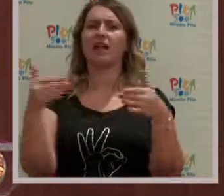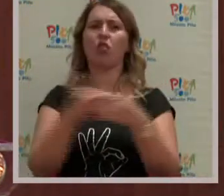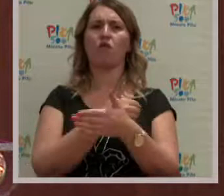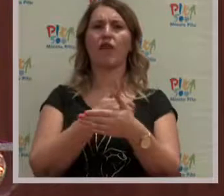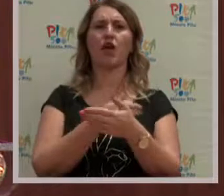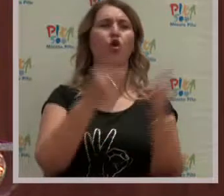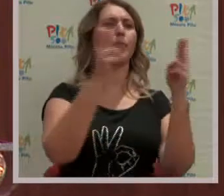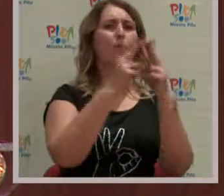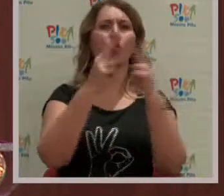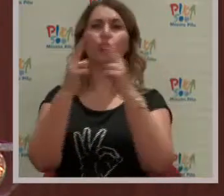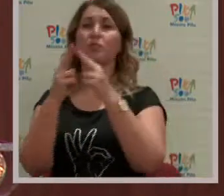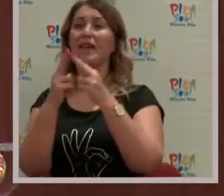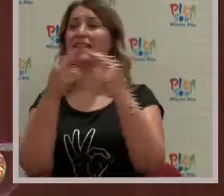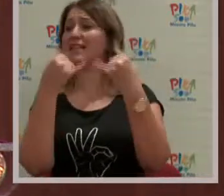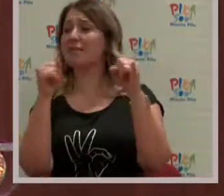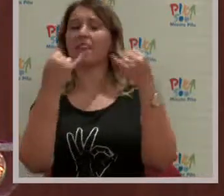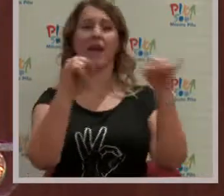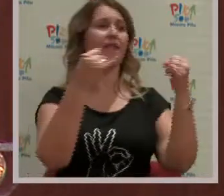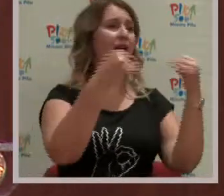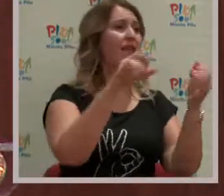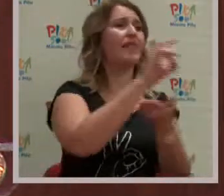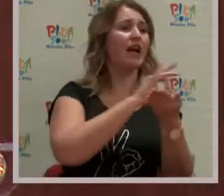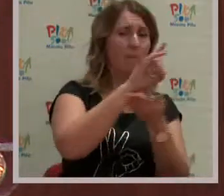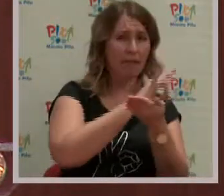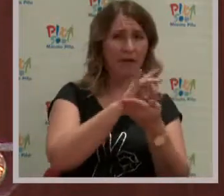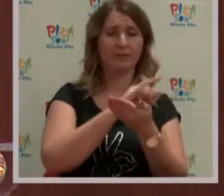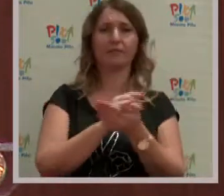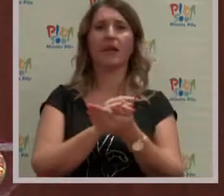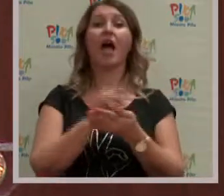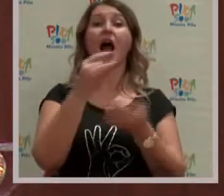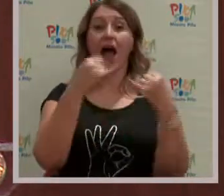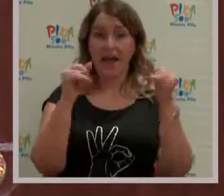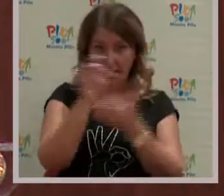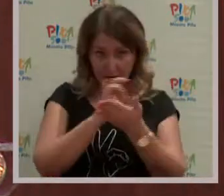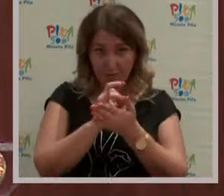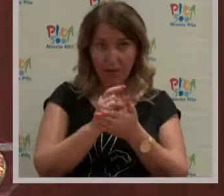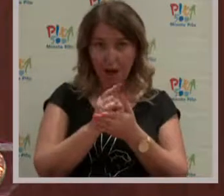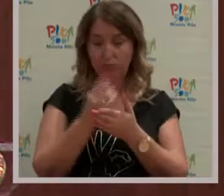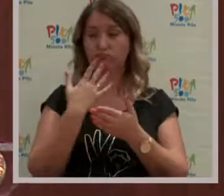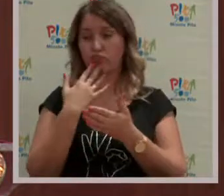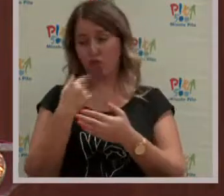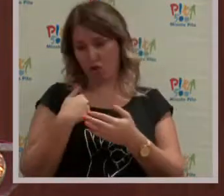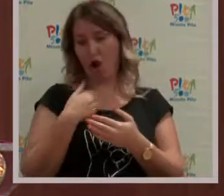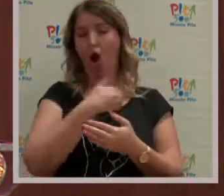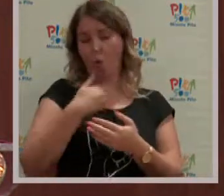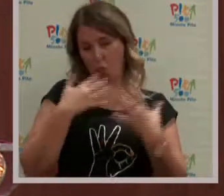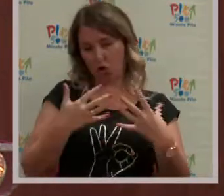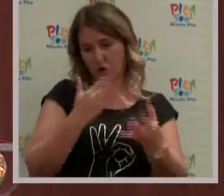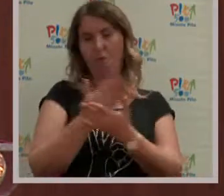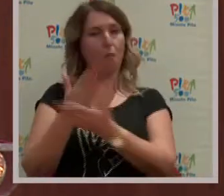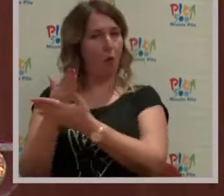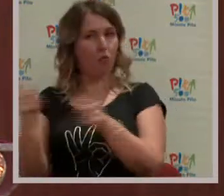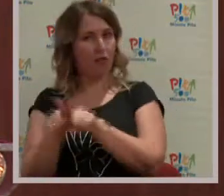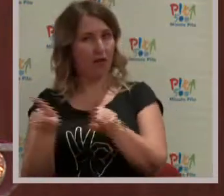gminami. Te gminy zadeklarowały swoją pomoc nie tylko organizacyjną, ale finansową